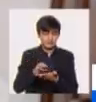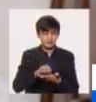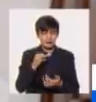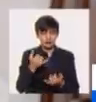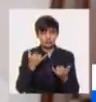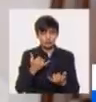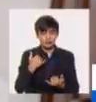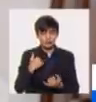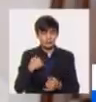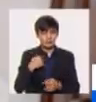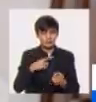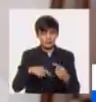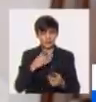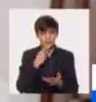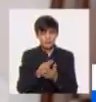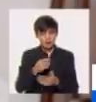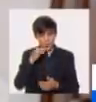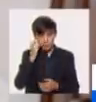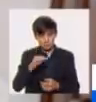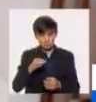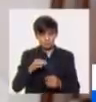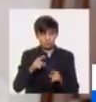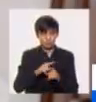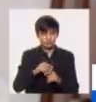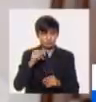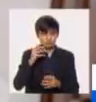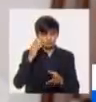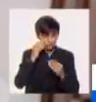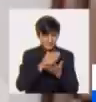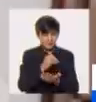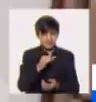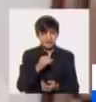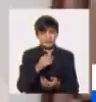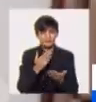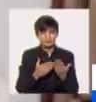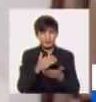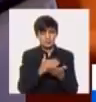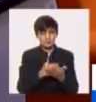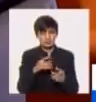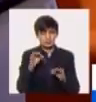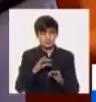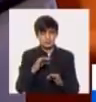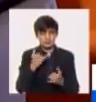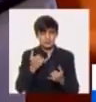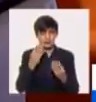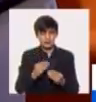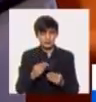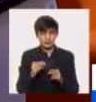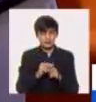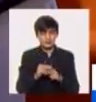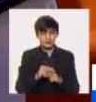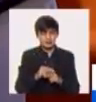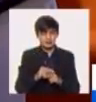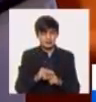сейчас нарабатываем свой опыт. Клинических протоколов предусмотрены на сегодня. Обеспечены это